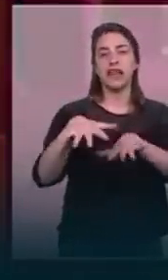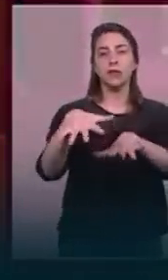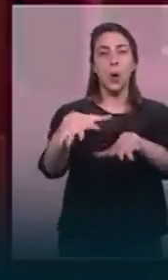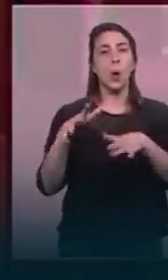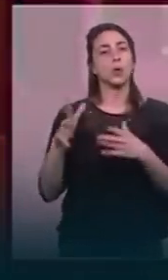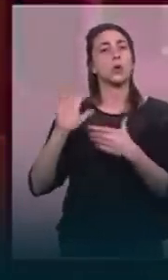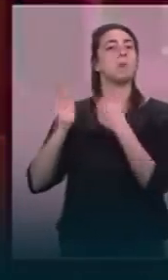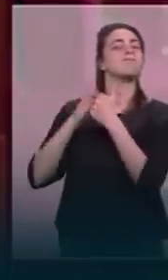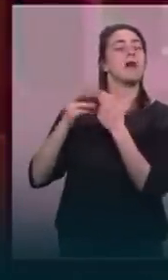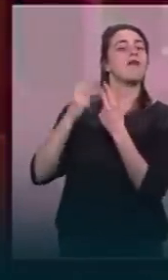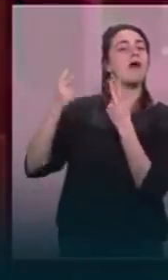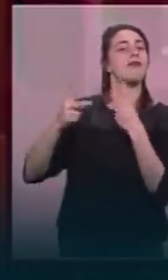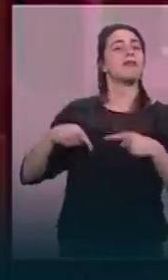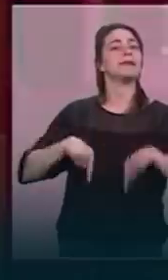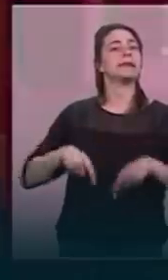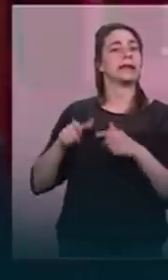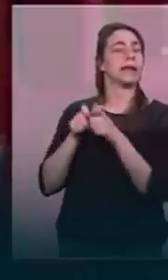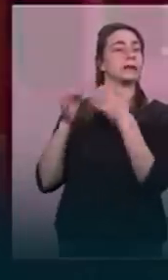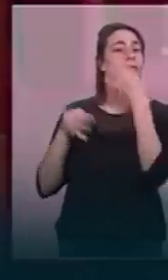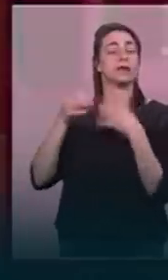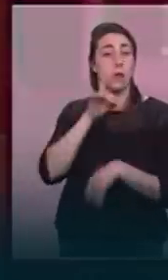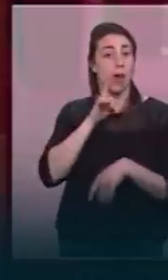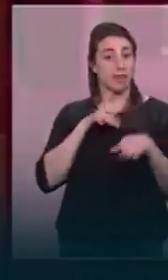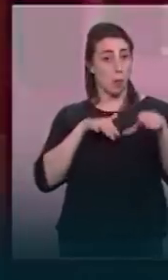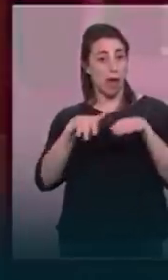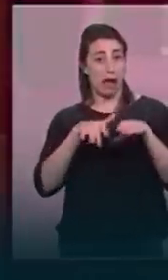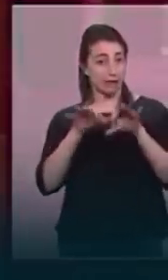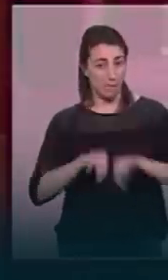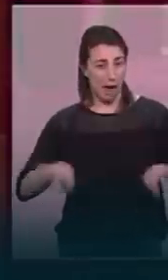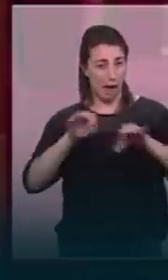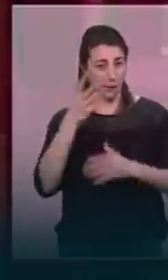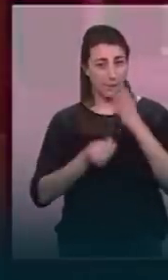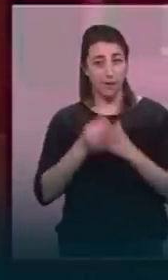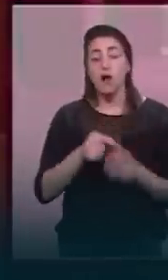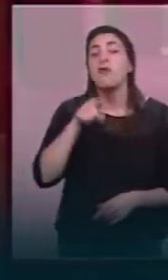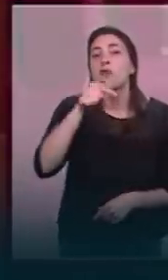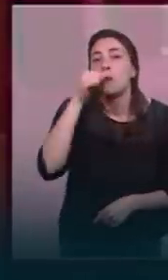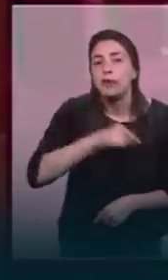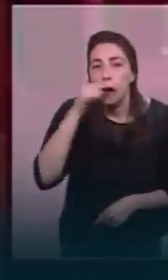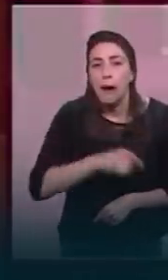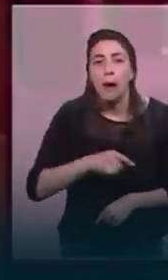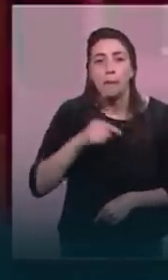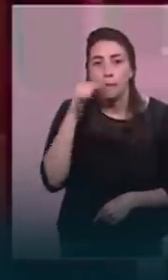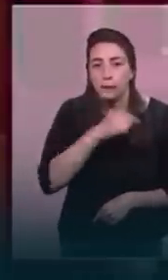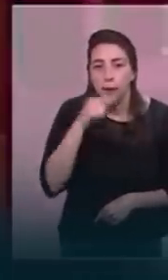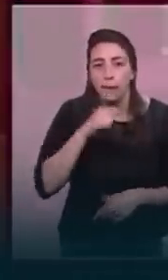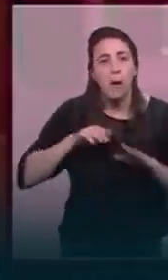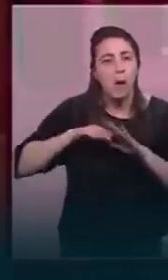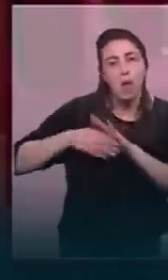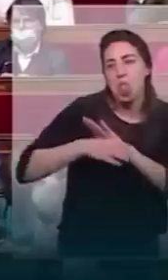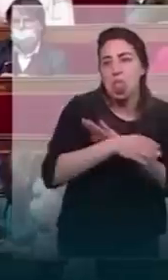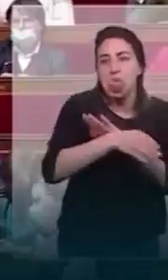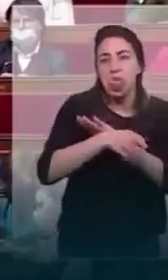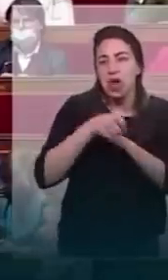bien les moyens qui manquent à l'institution judiciaire. Vous êtes un maroufle. Vous êtes un maroufle. Parce que la pluie